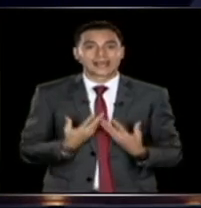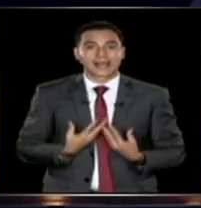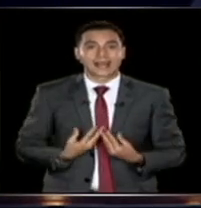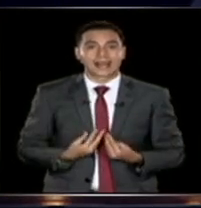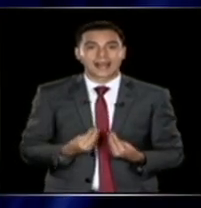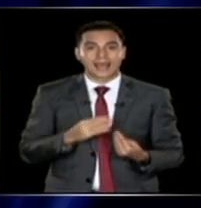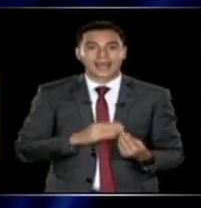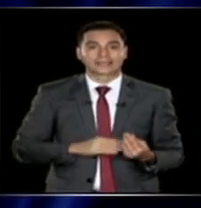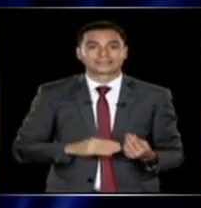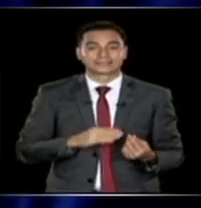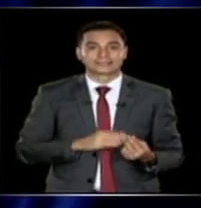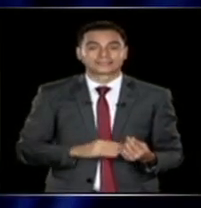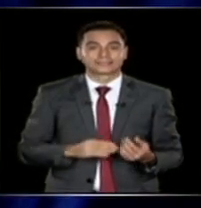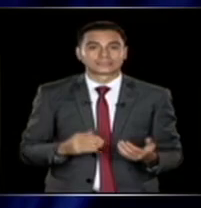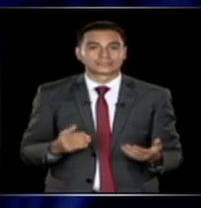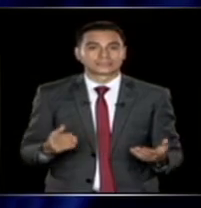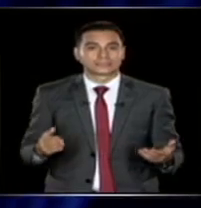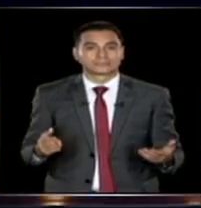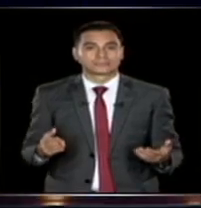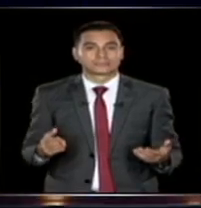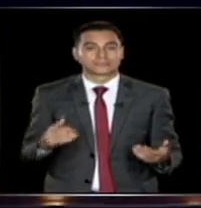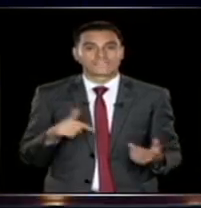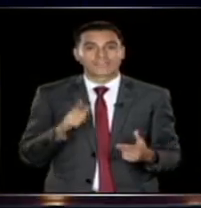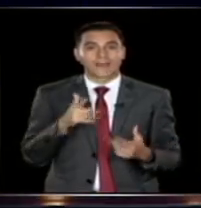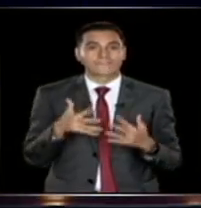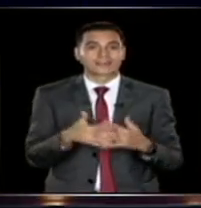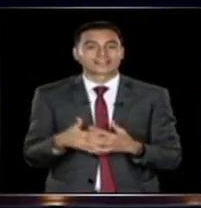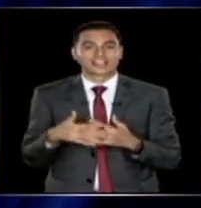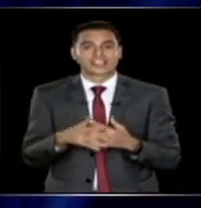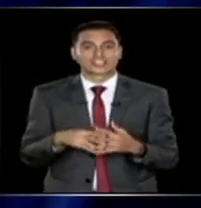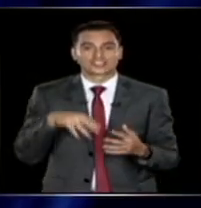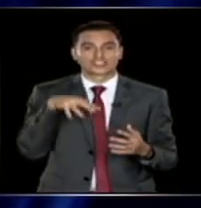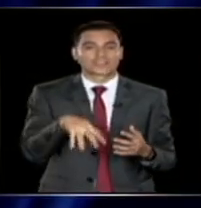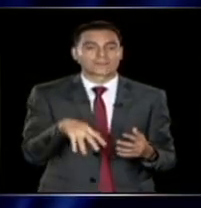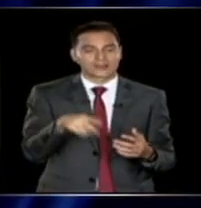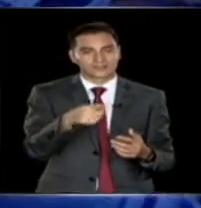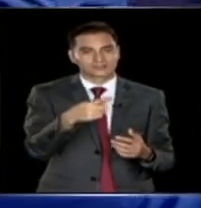ساحل المحيط الهادي في أمريكا الشمالية، الهدف الثاني.